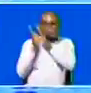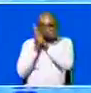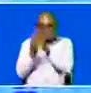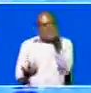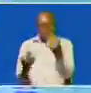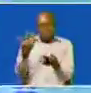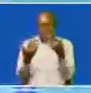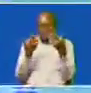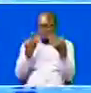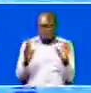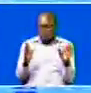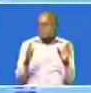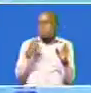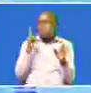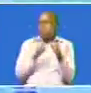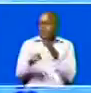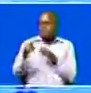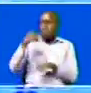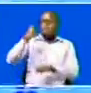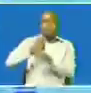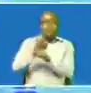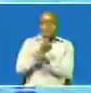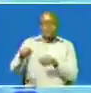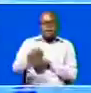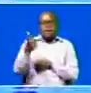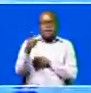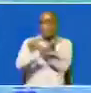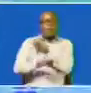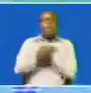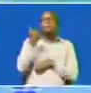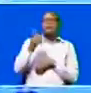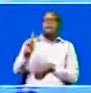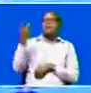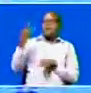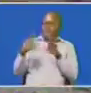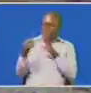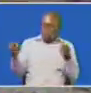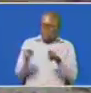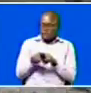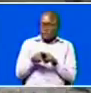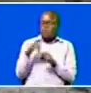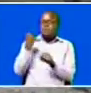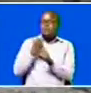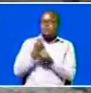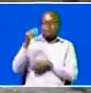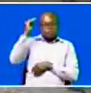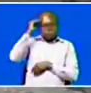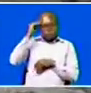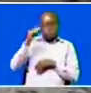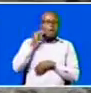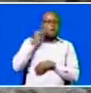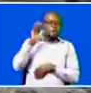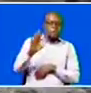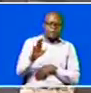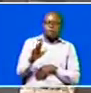Kachapin alisema kwamba mfumo huo umefanikiwa katika mataifa mengine na hivyo basi unapaswa kuigwa humu nchini. Alisema kwamba